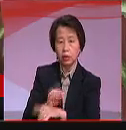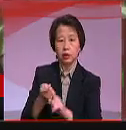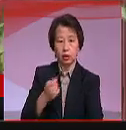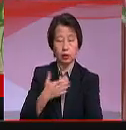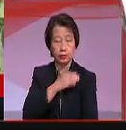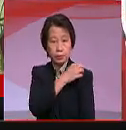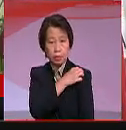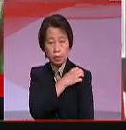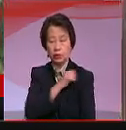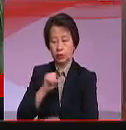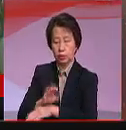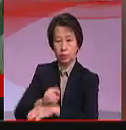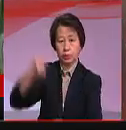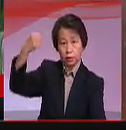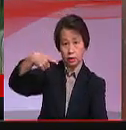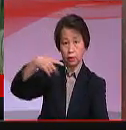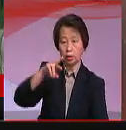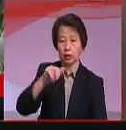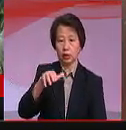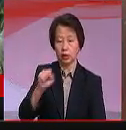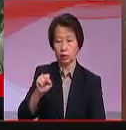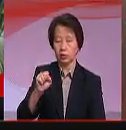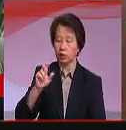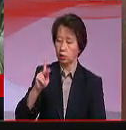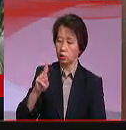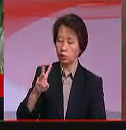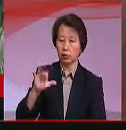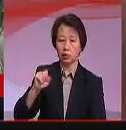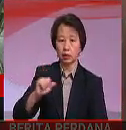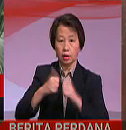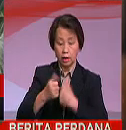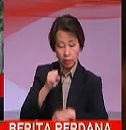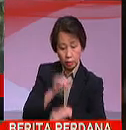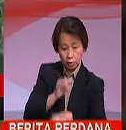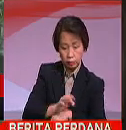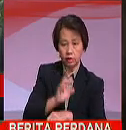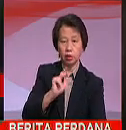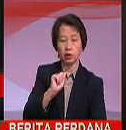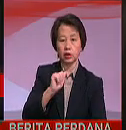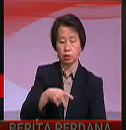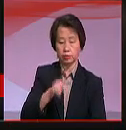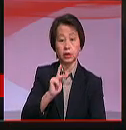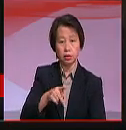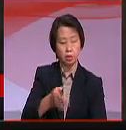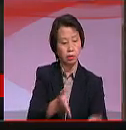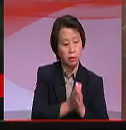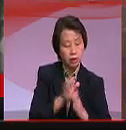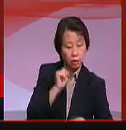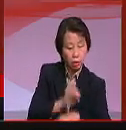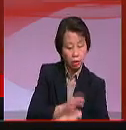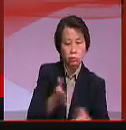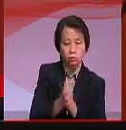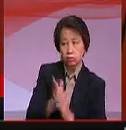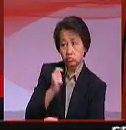pegawai feedback nasehat percobaan Aries kitabnya SP atau agensi konseling dan pengurusan kredit eight untuk